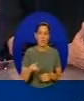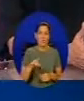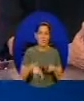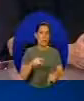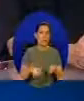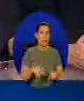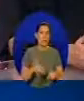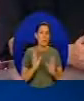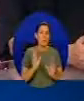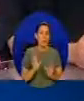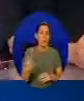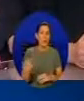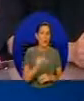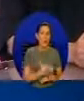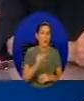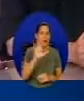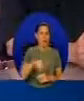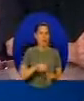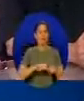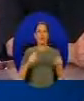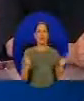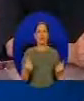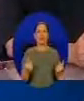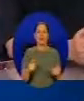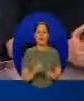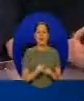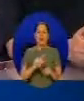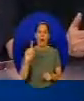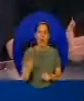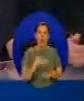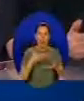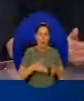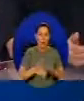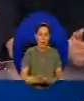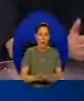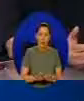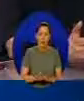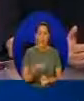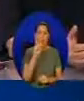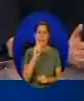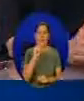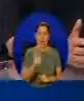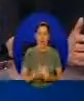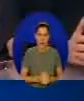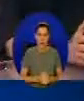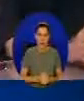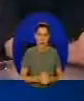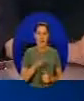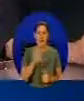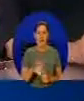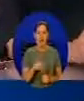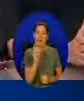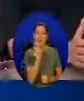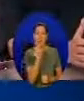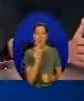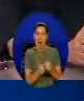הם שונים. כאילו הם כולם נולדו מאיזה מקור אחד. ולכן הוא הלך, ואגב, המילה מקור היא מאוד מתאימה פה, משום